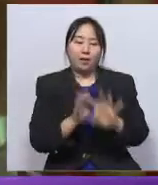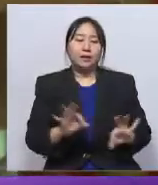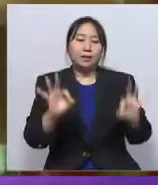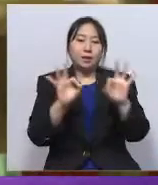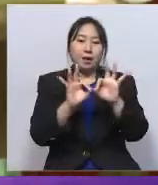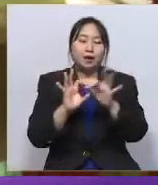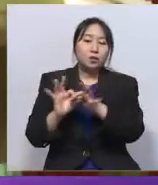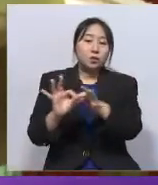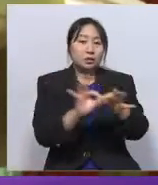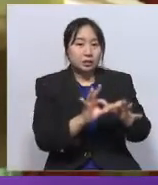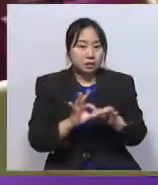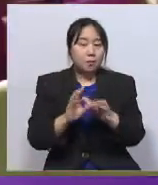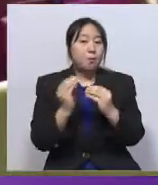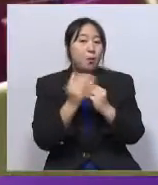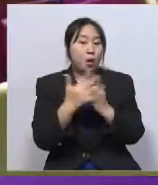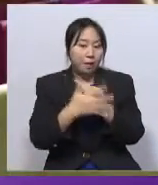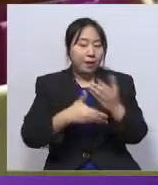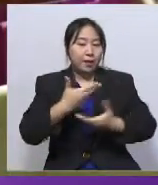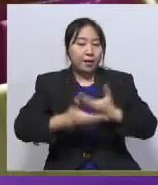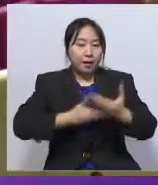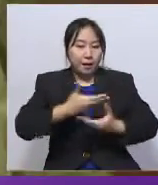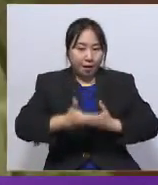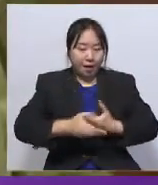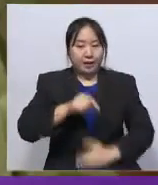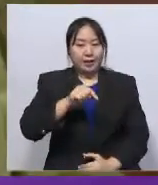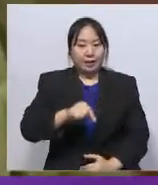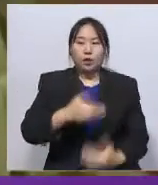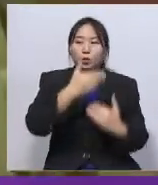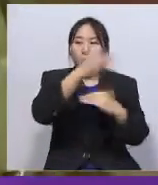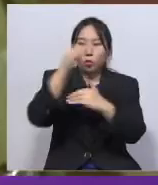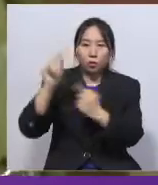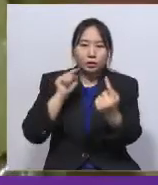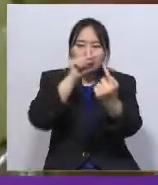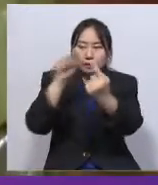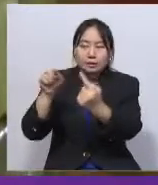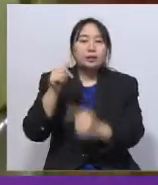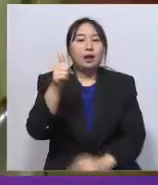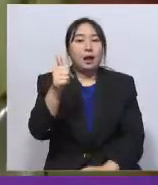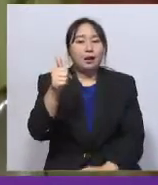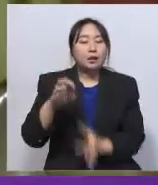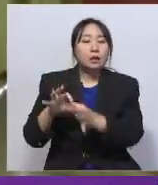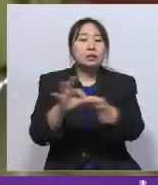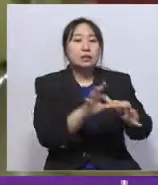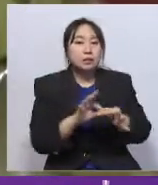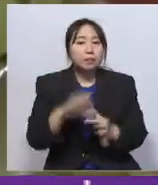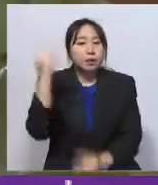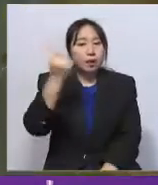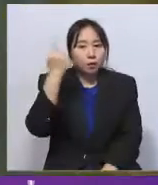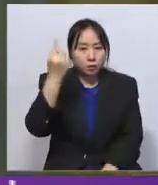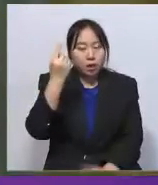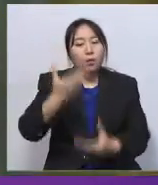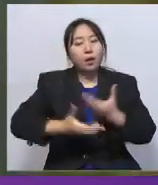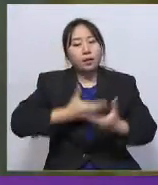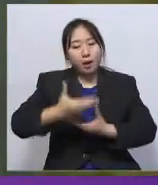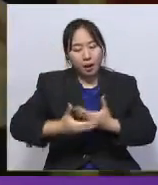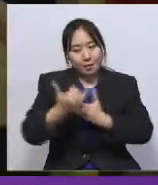ช่วยเชื่อมโยงการจำหน่ายผลไม้ในพื้นที่ไปสู่ตลาดปลายทางได้อย่างเหมาะสมสามารถเชื่อมโยงการท่องเที่ยวและการค้าช